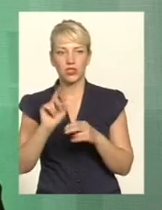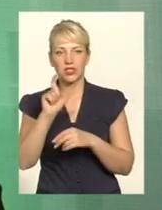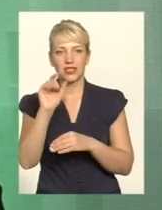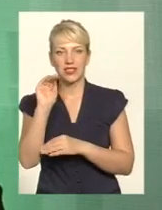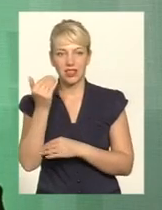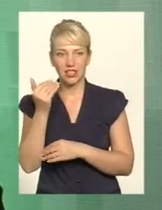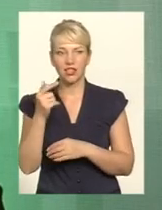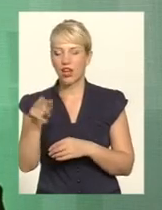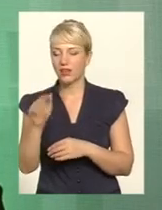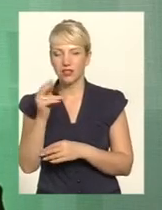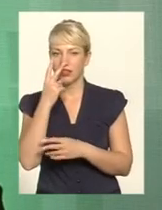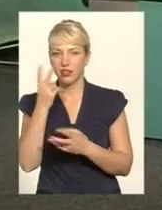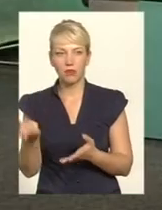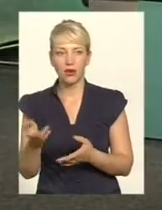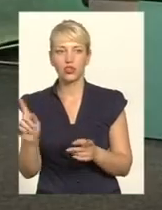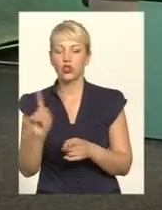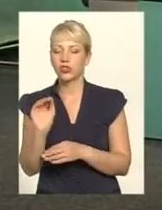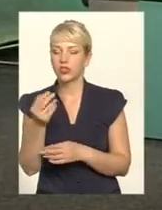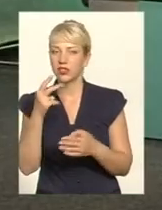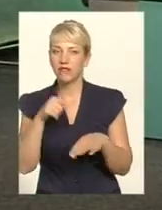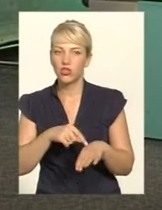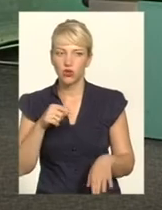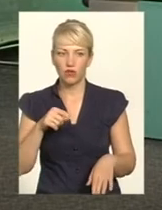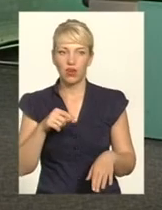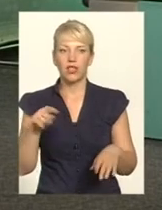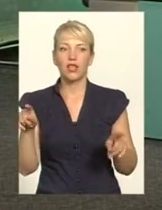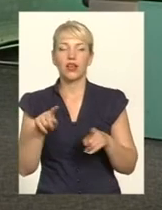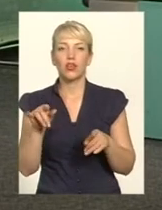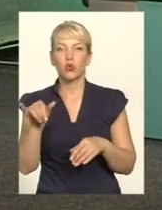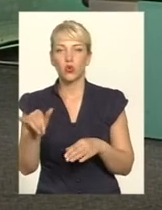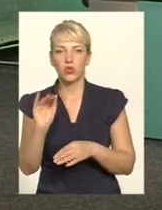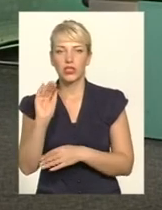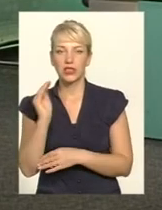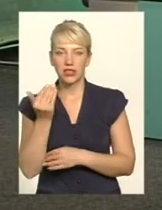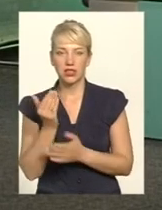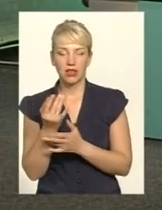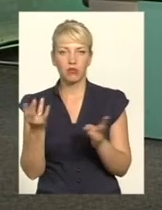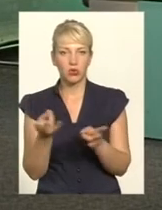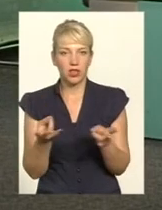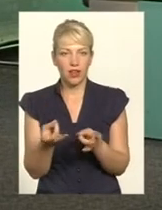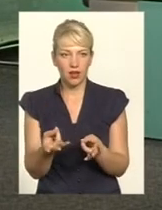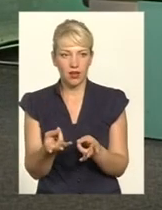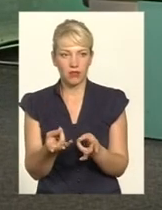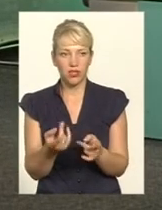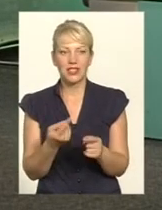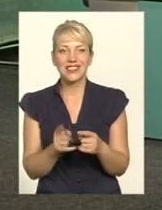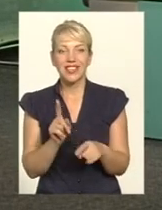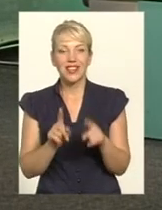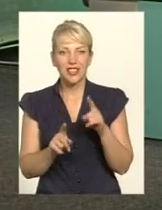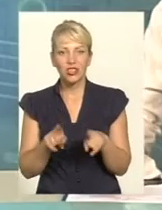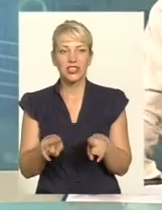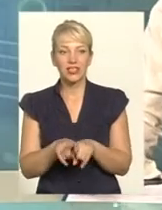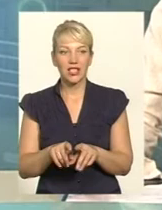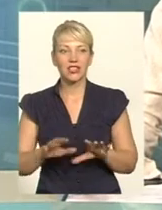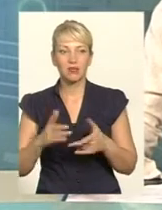не бачить взагалі, що вона відчуває, які в неї потреби є. Він не думає, тобто тільки інколи трапляється так, да,